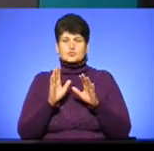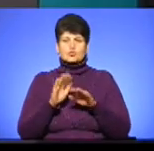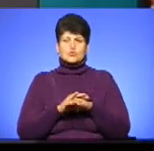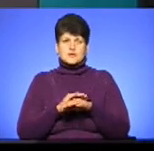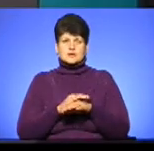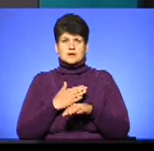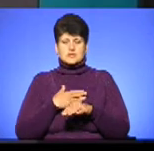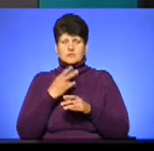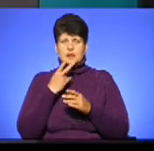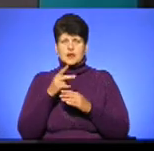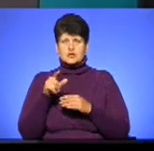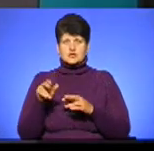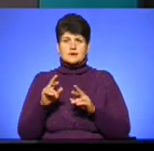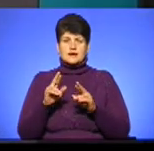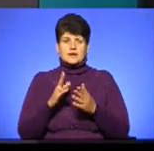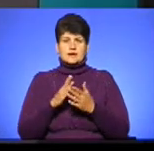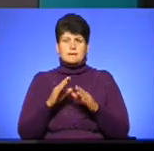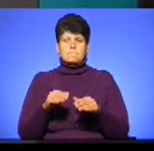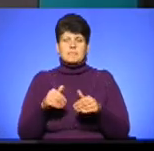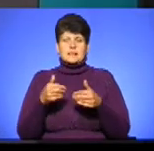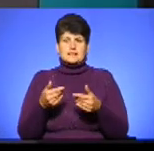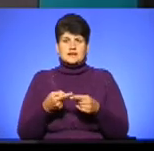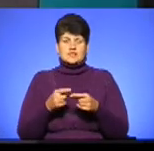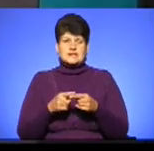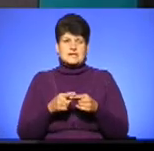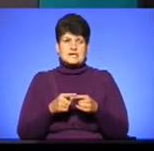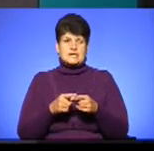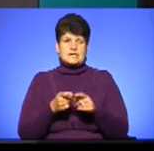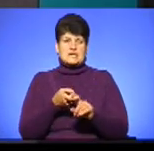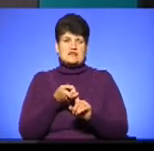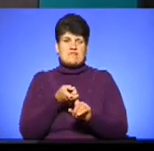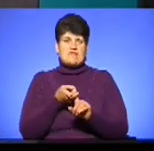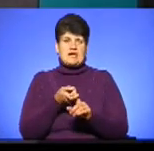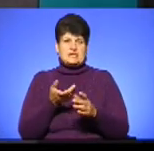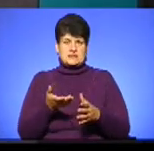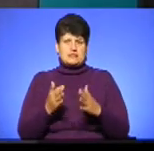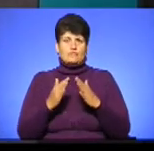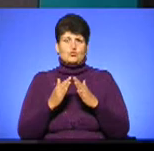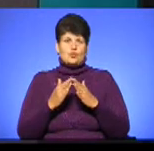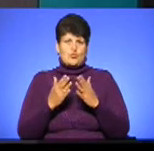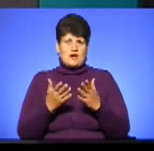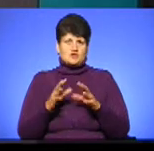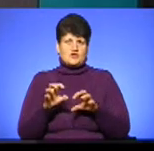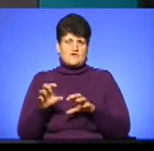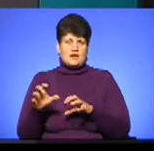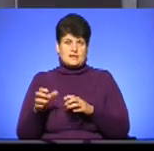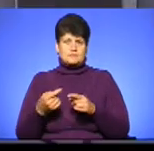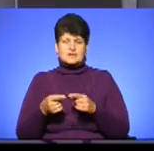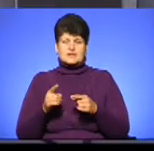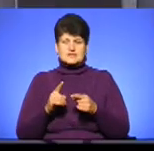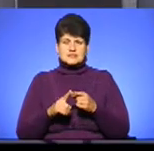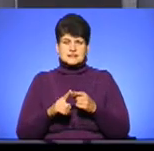глядачам, як відбувається передача цієї інфекції до, наприклад, домашніх тварин? Адже це проблема. Це є дуже, це за